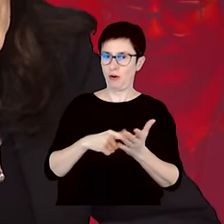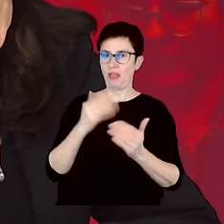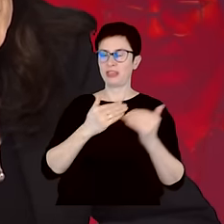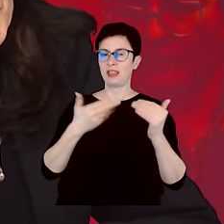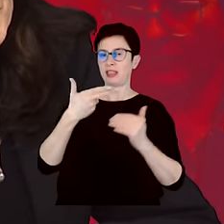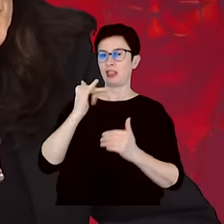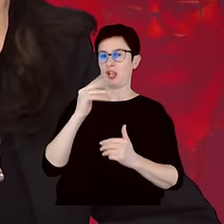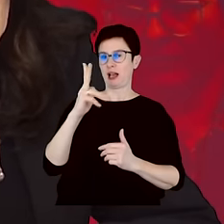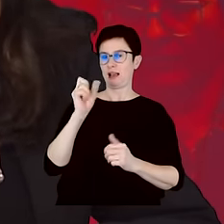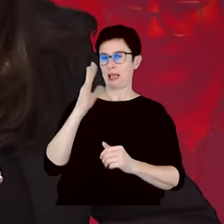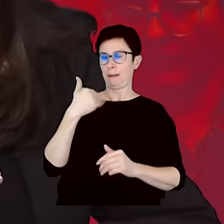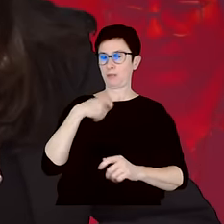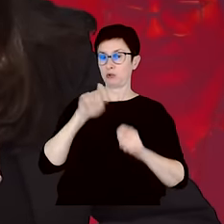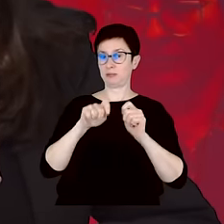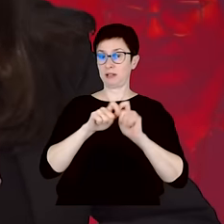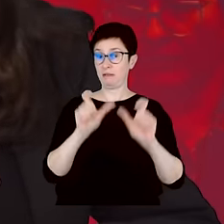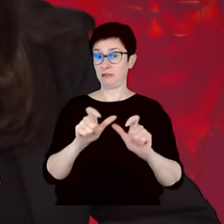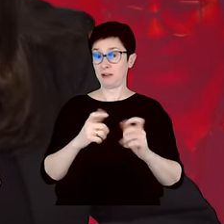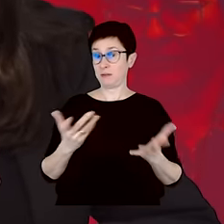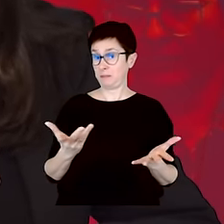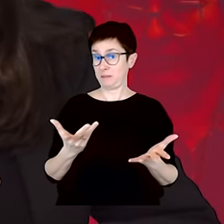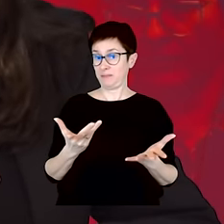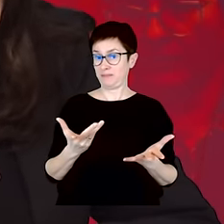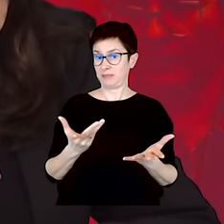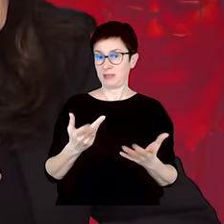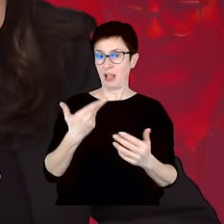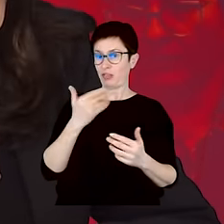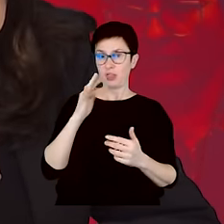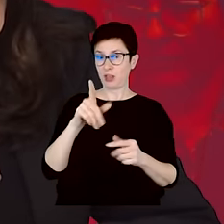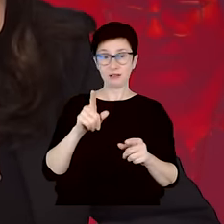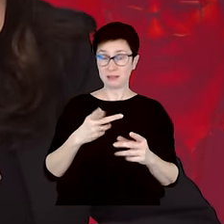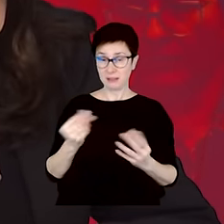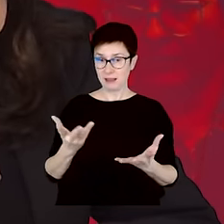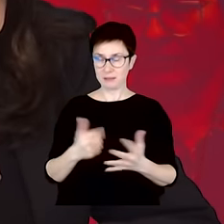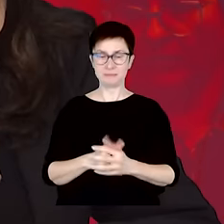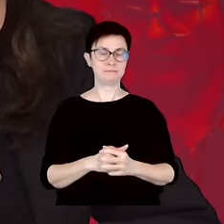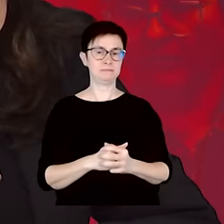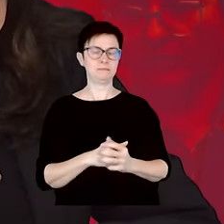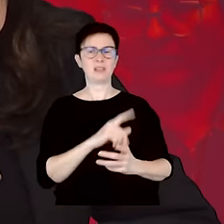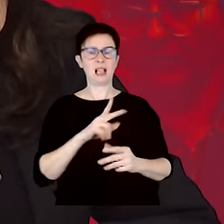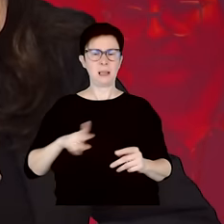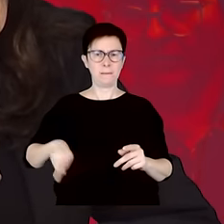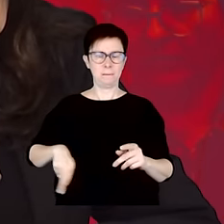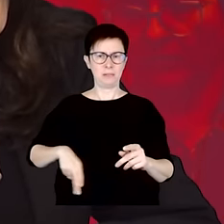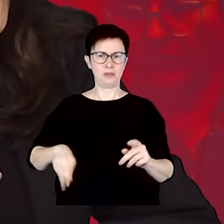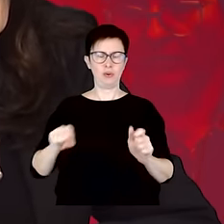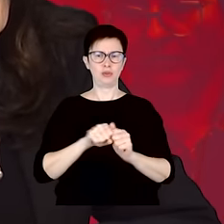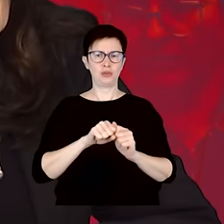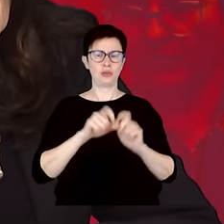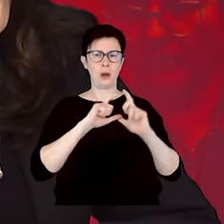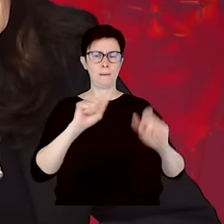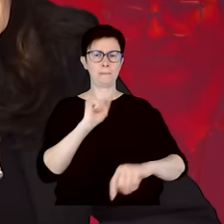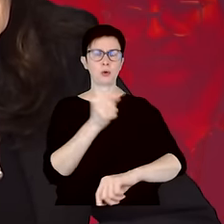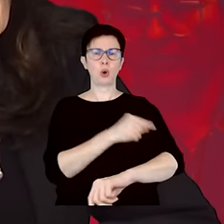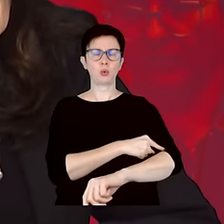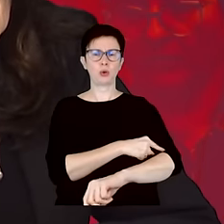co pamiętam. No to... Najwyższa Izba Kontroli pani, też źle ustala? Że z ministerstwa do budynku prokuratury krajowej